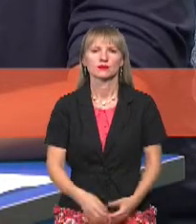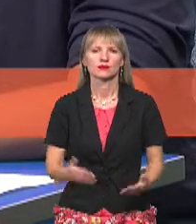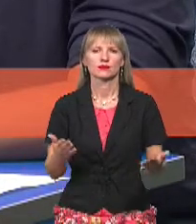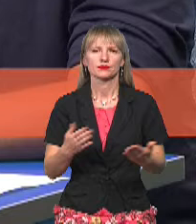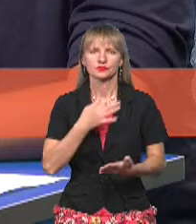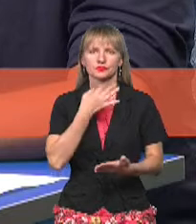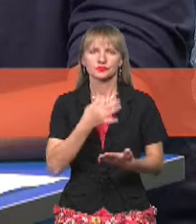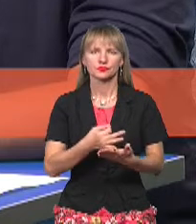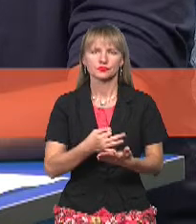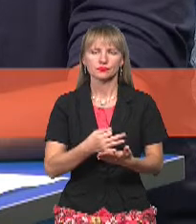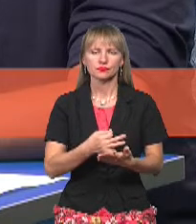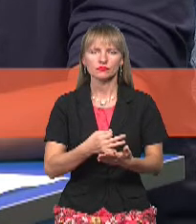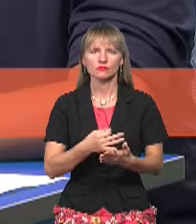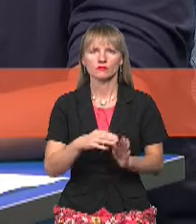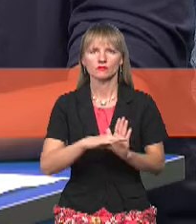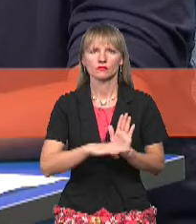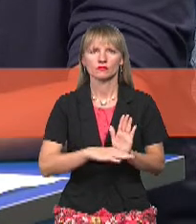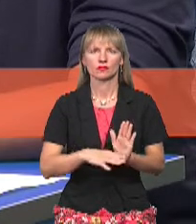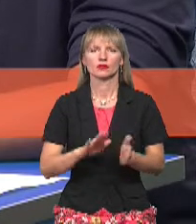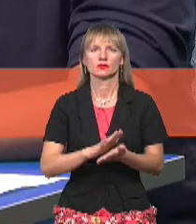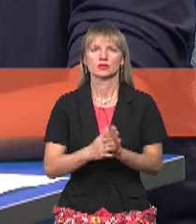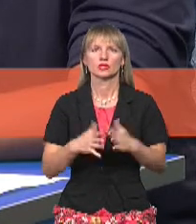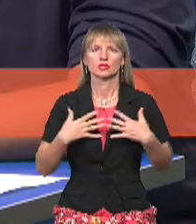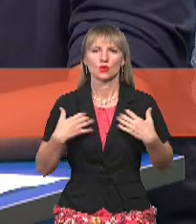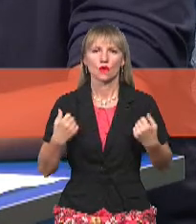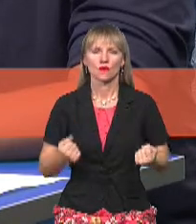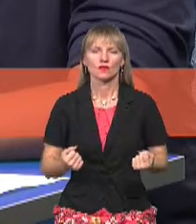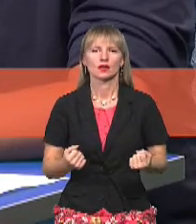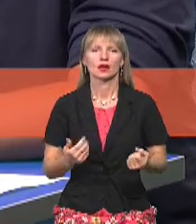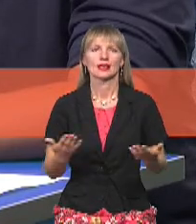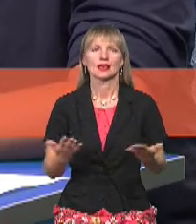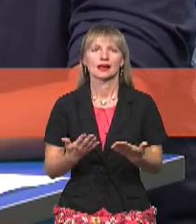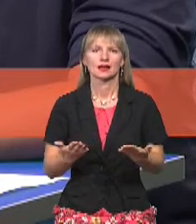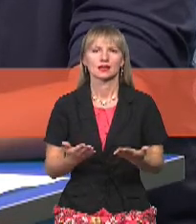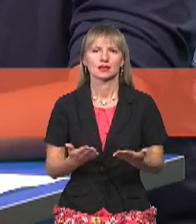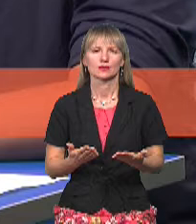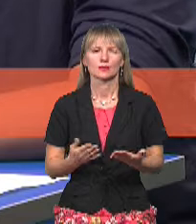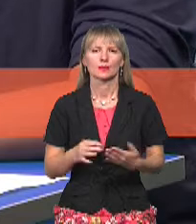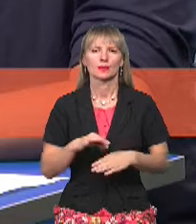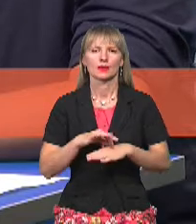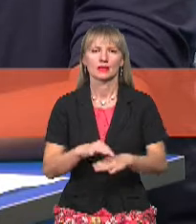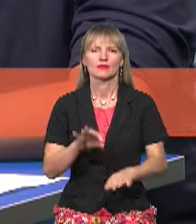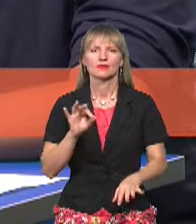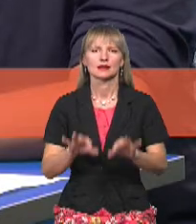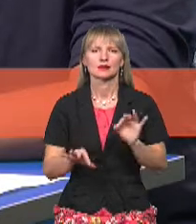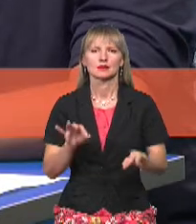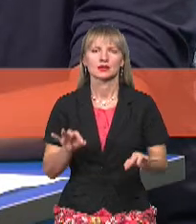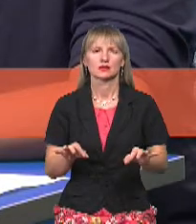який відповідає критеріям стан здоров'я, який пройде відбір,